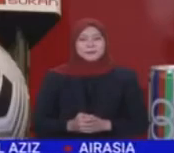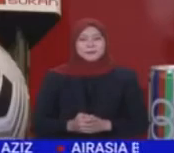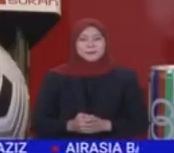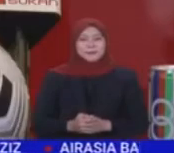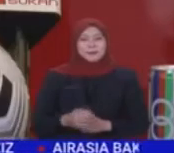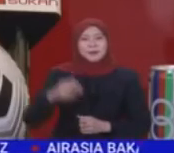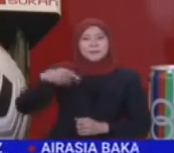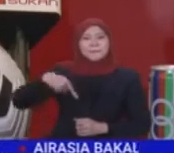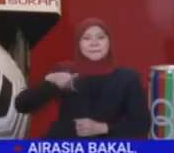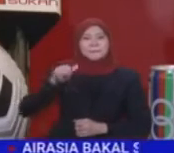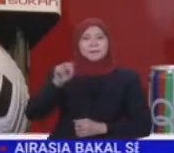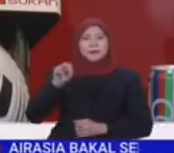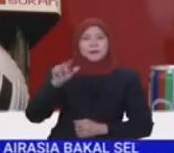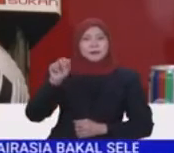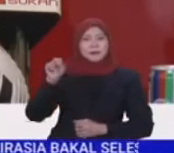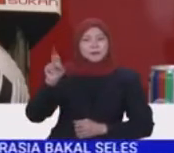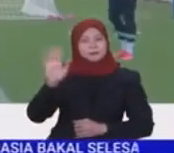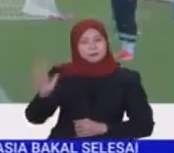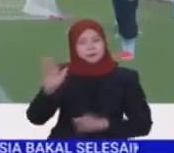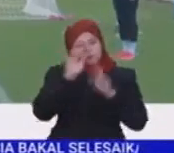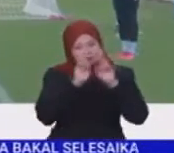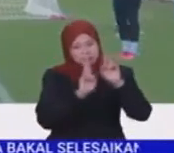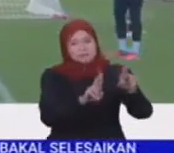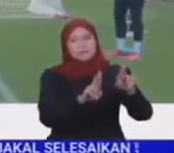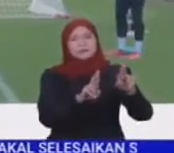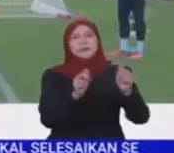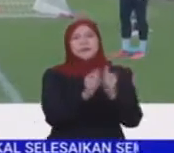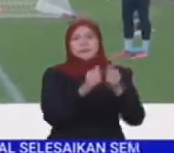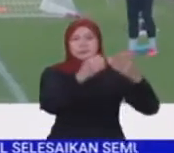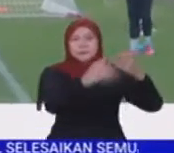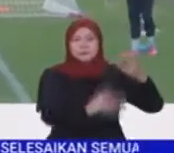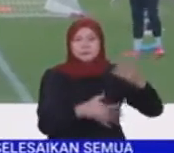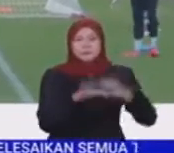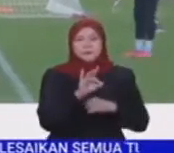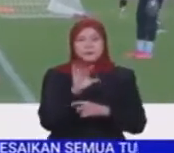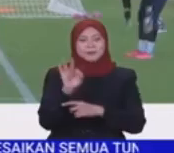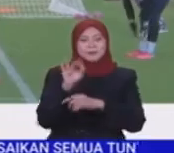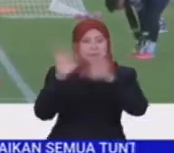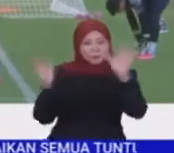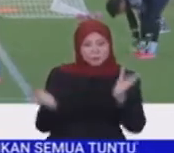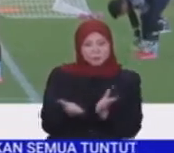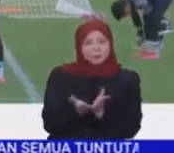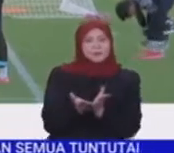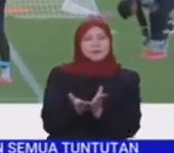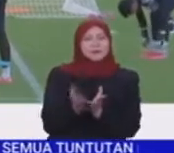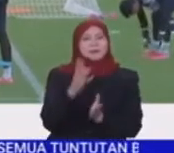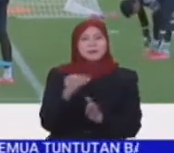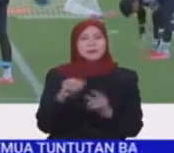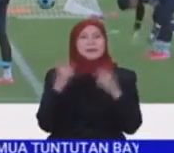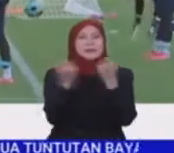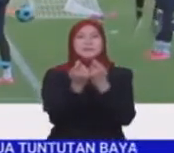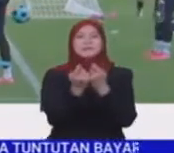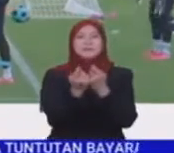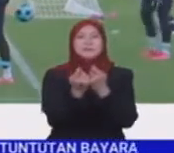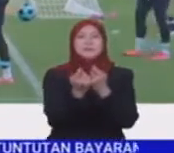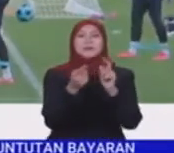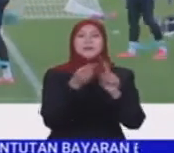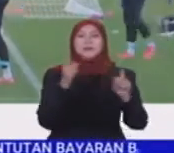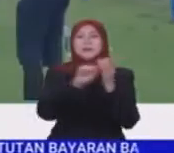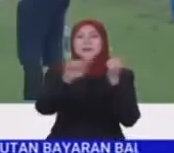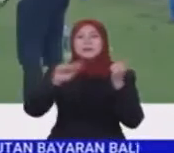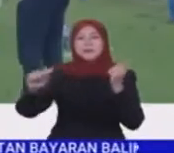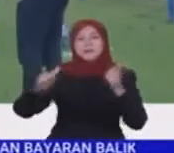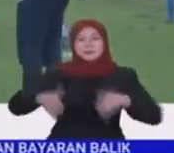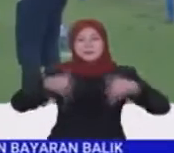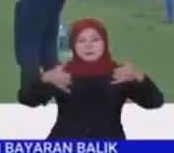Jelas Pan-gon, beliau menghormati pasukan yang berada di ranking 89 dunia berkenaan serta pasukan dominan dalam kempen